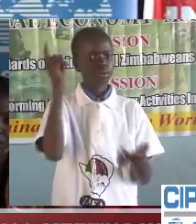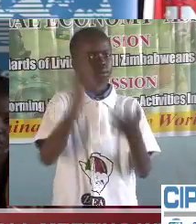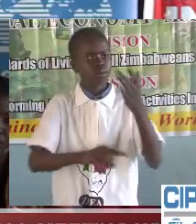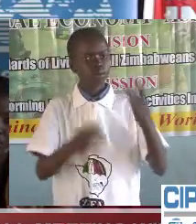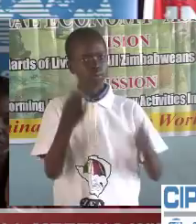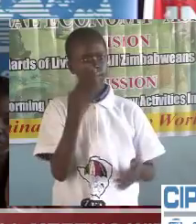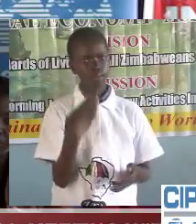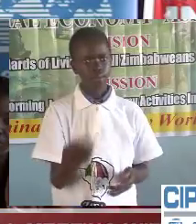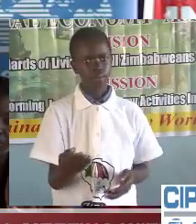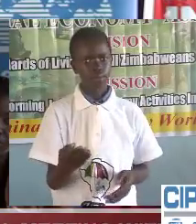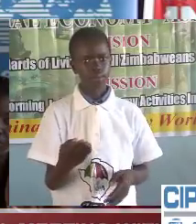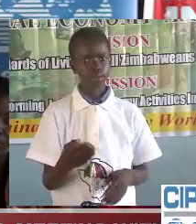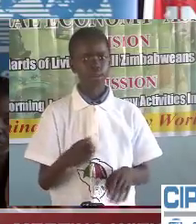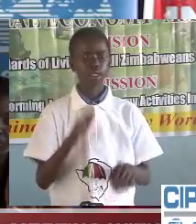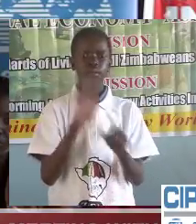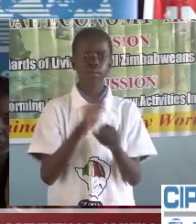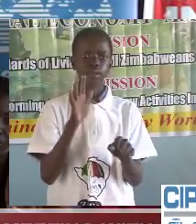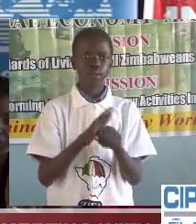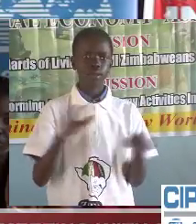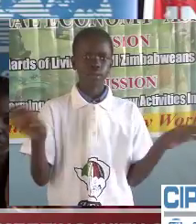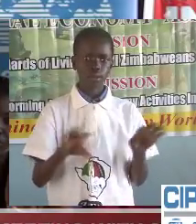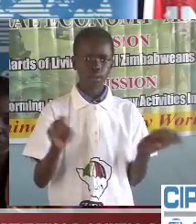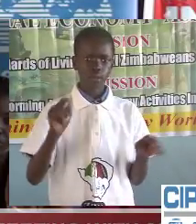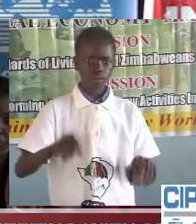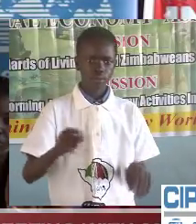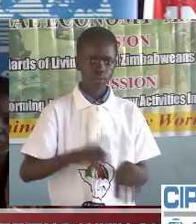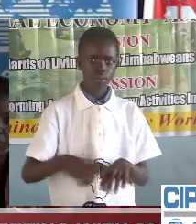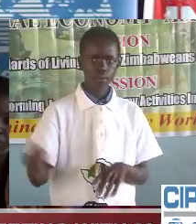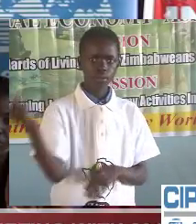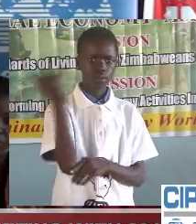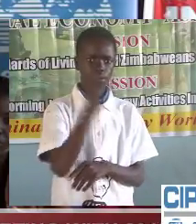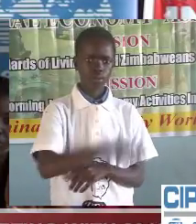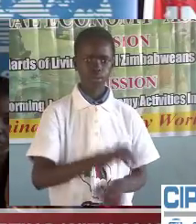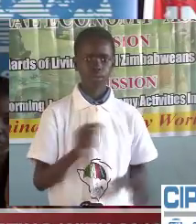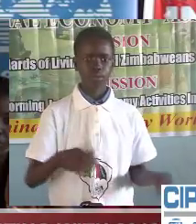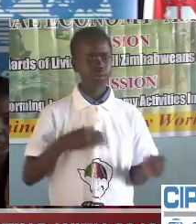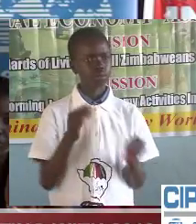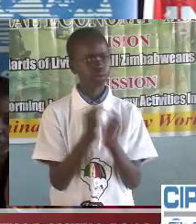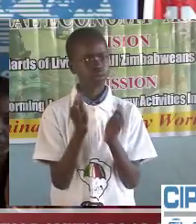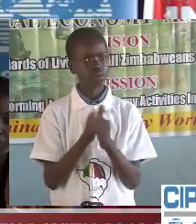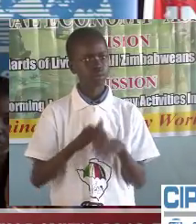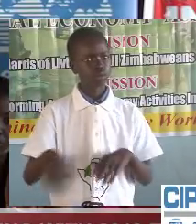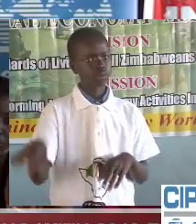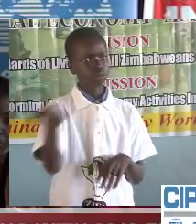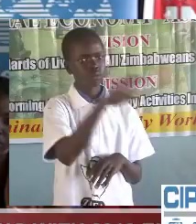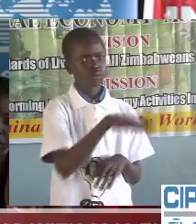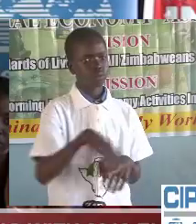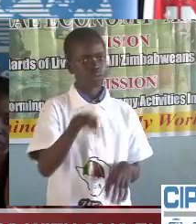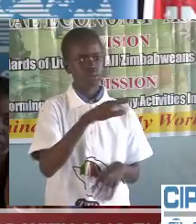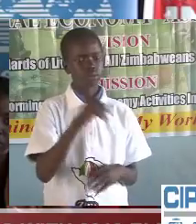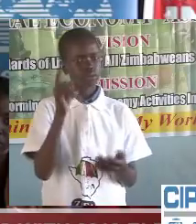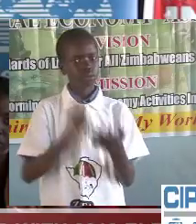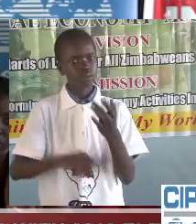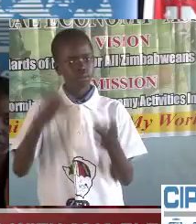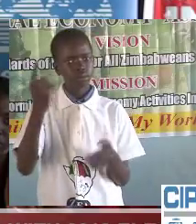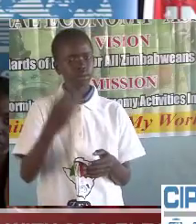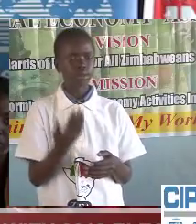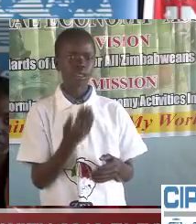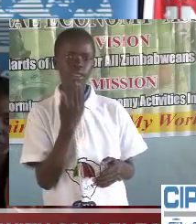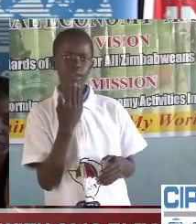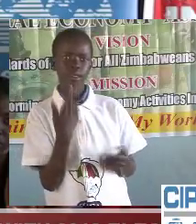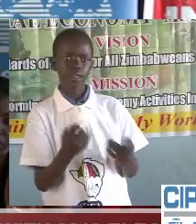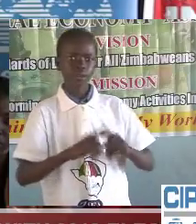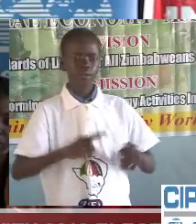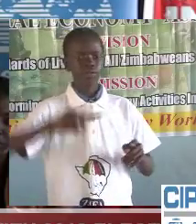tatanga zvakawanda zveprogramu yedu yanhasi, ndikuda kukumbira kuti zichiya pese patinoita any program